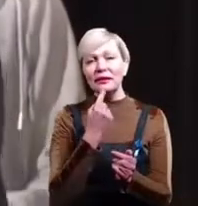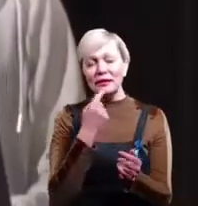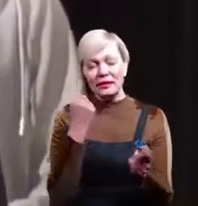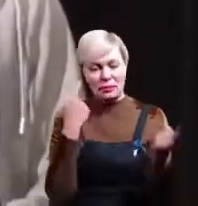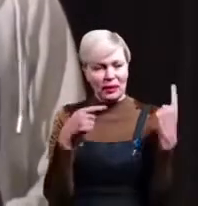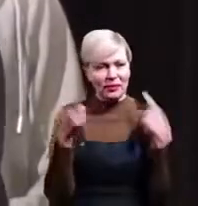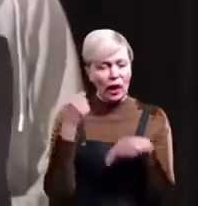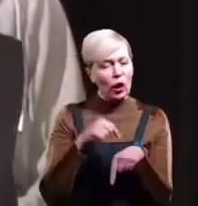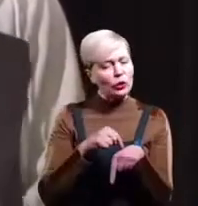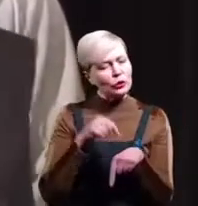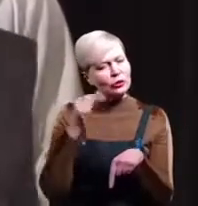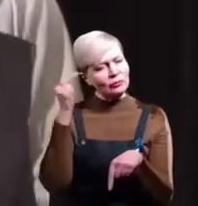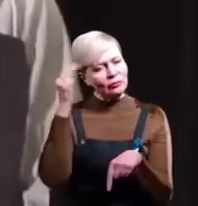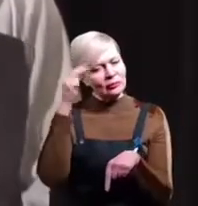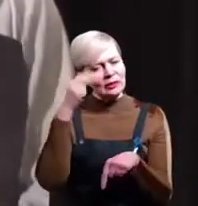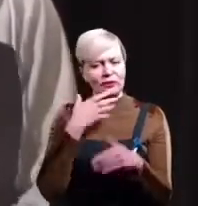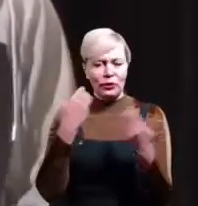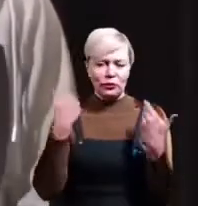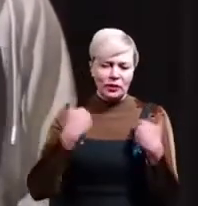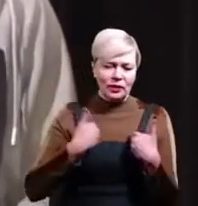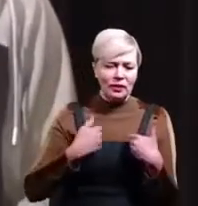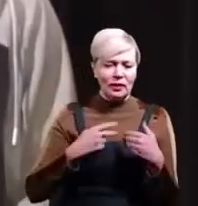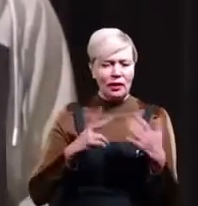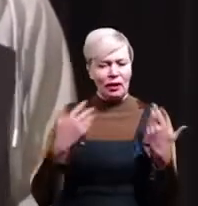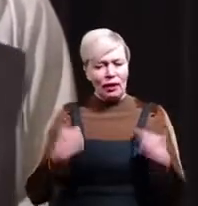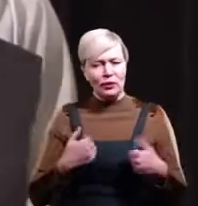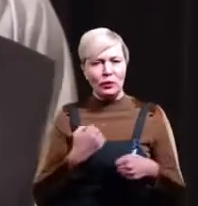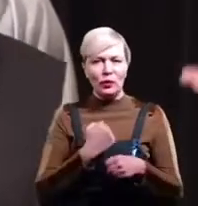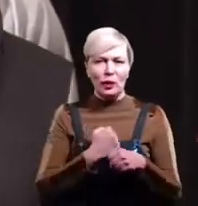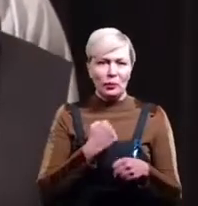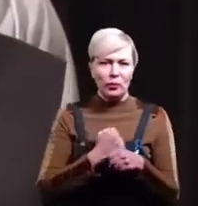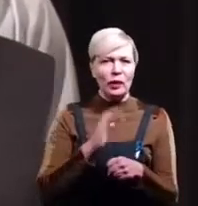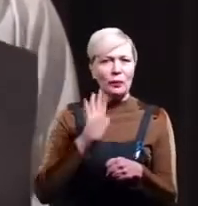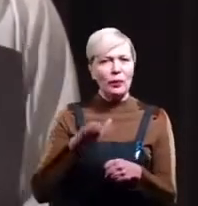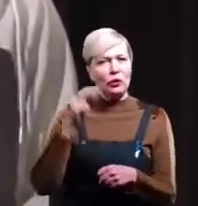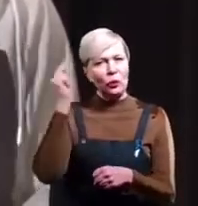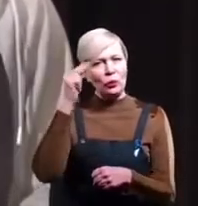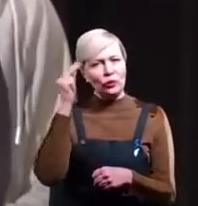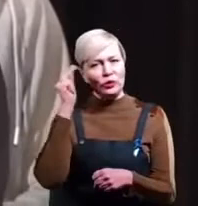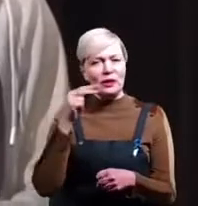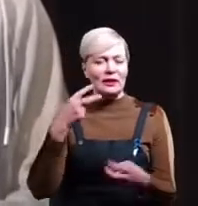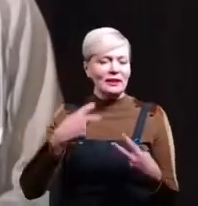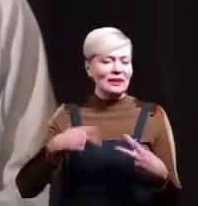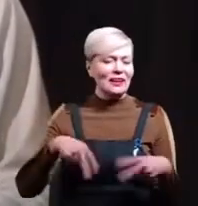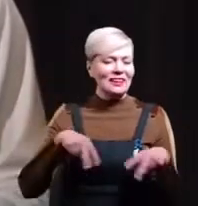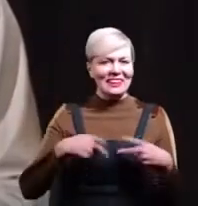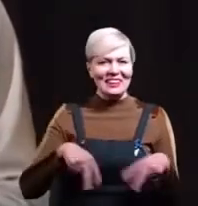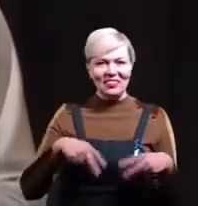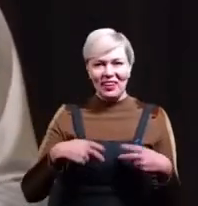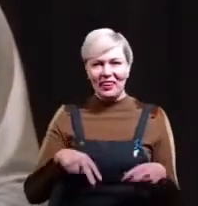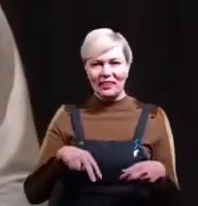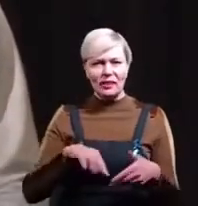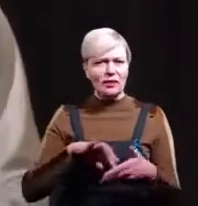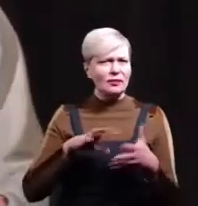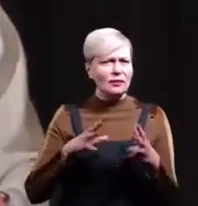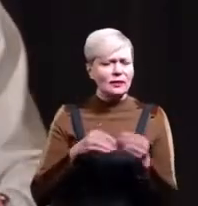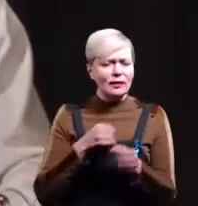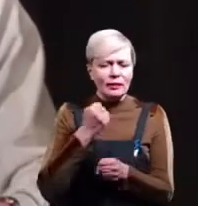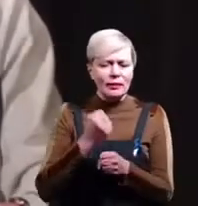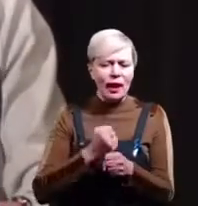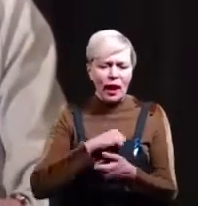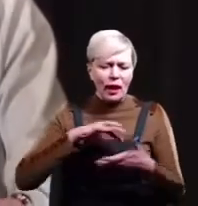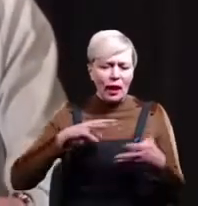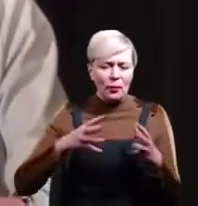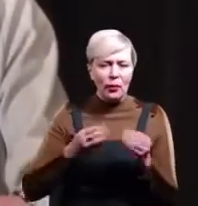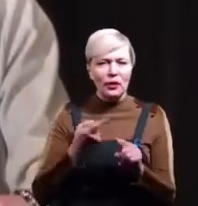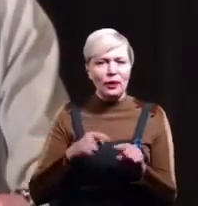свое тело, как оно работает, потом мы учились танцевать связку танцевальную, то есть все те наработки, которые мы делали, даже